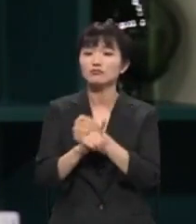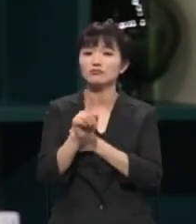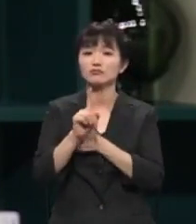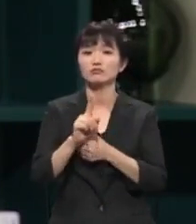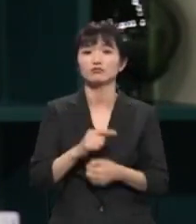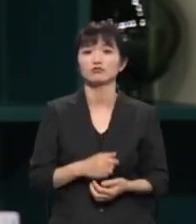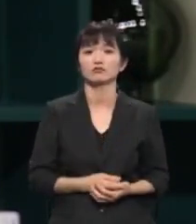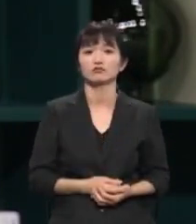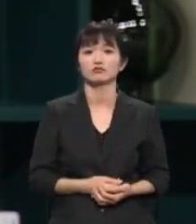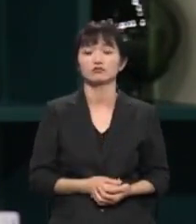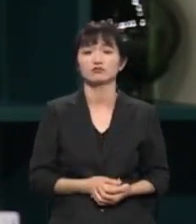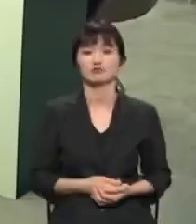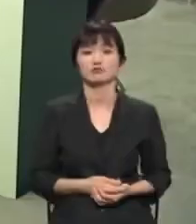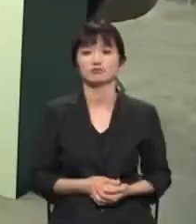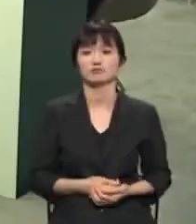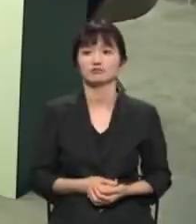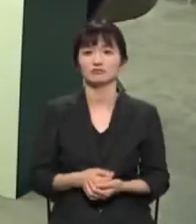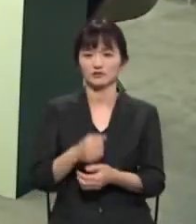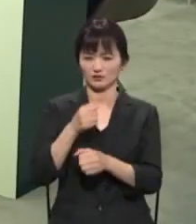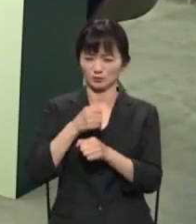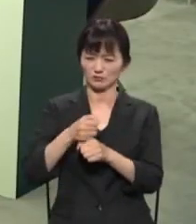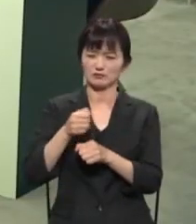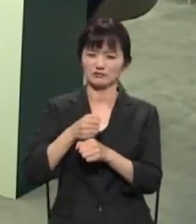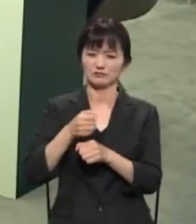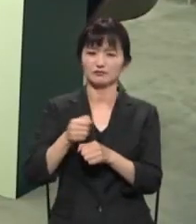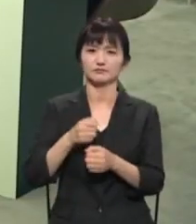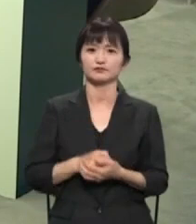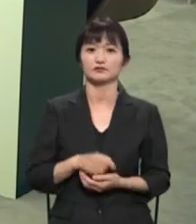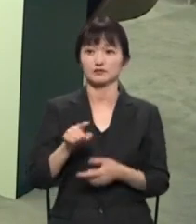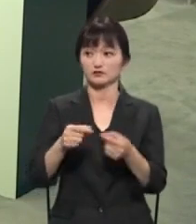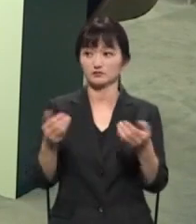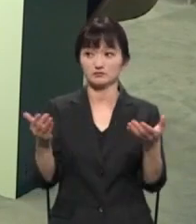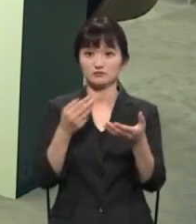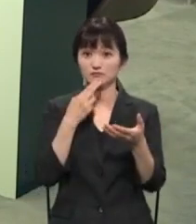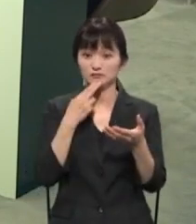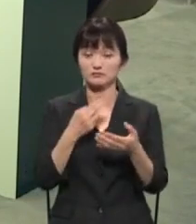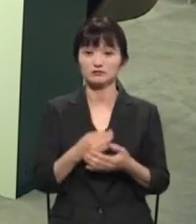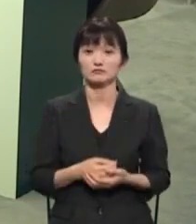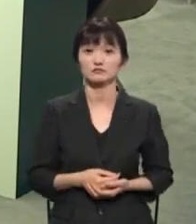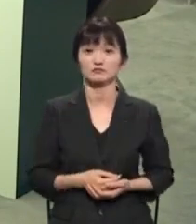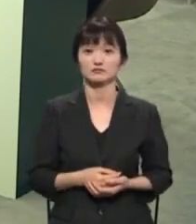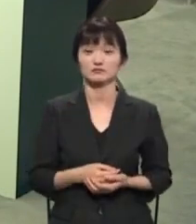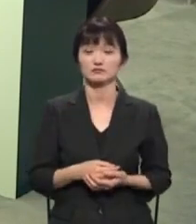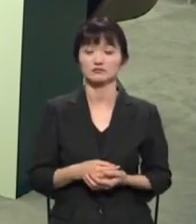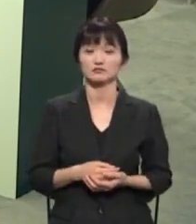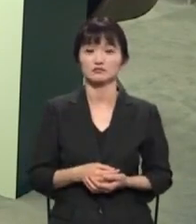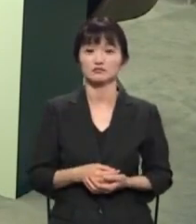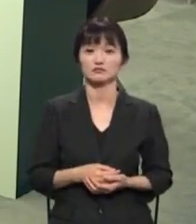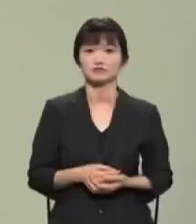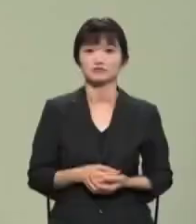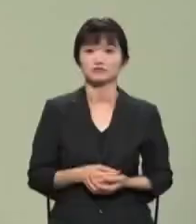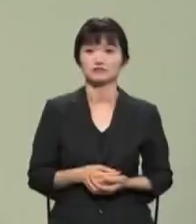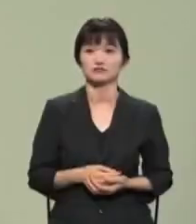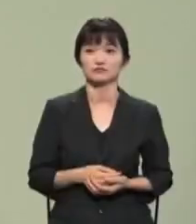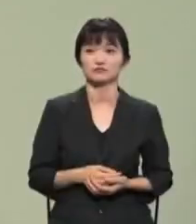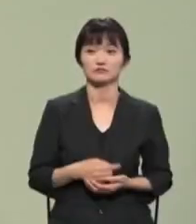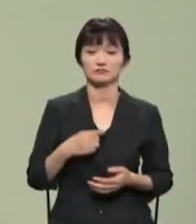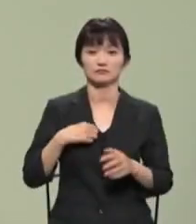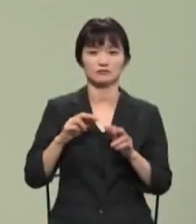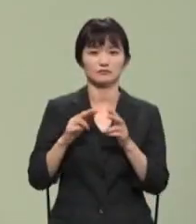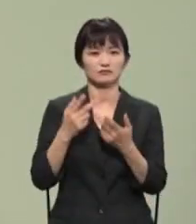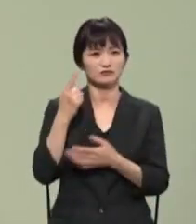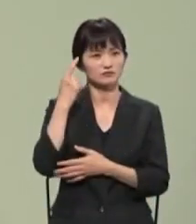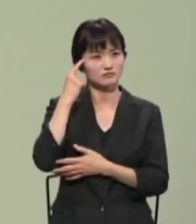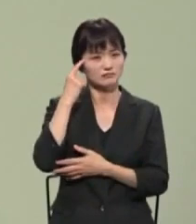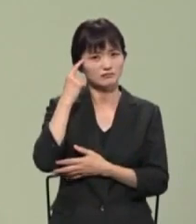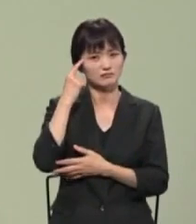거예요? 글쎄요, 뭐, 좀 황당하긴 하죠. 사실 네. 이런 일이 잘 없기도 하고, 본인의 의사가 제대로 확보되지 않은